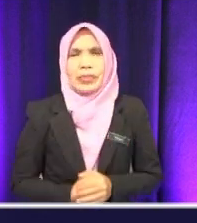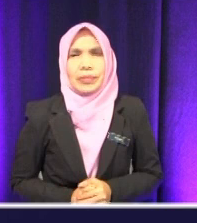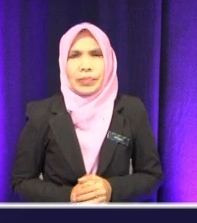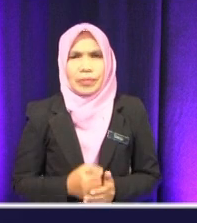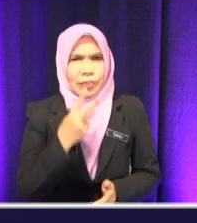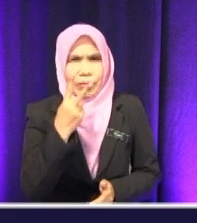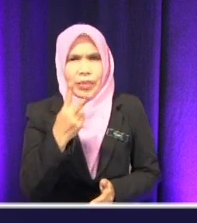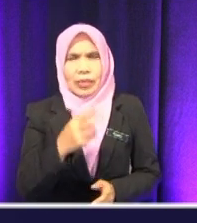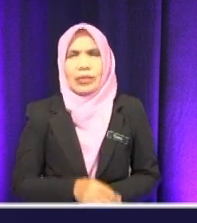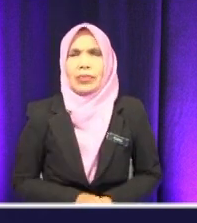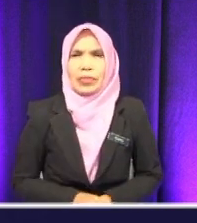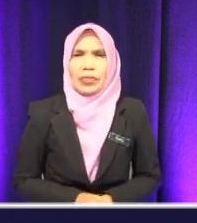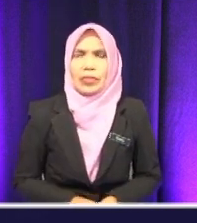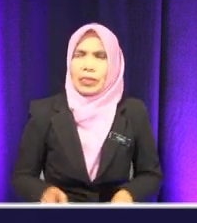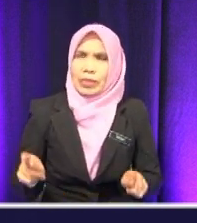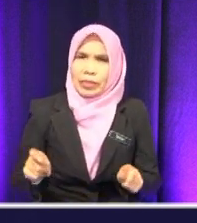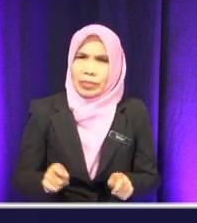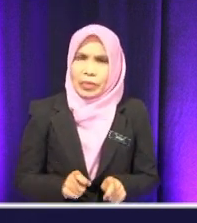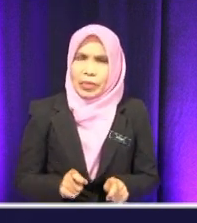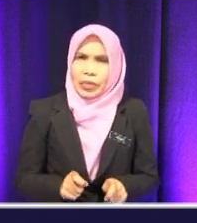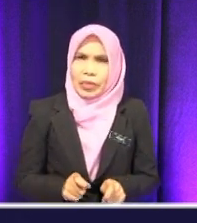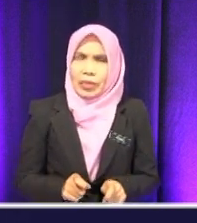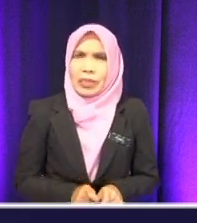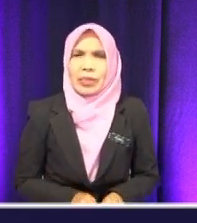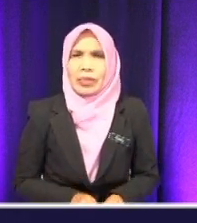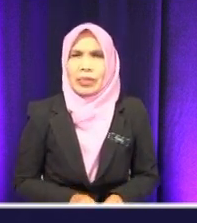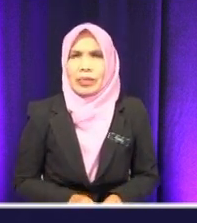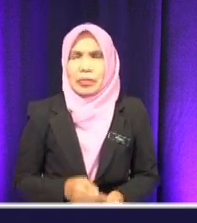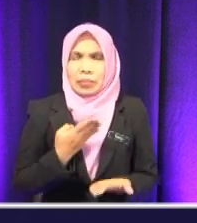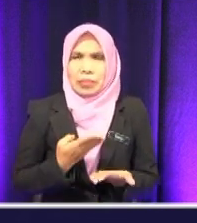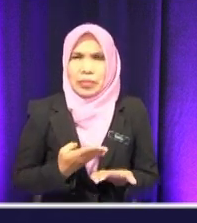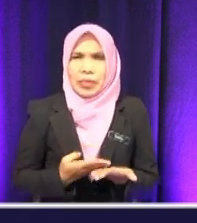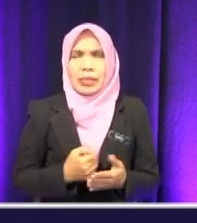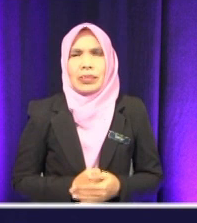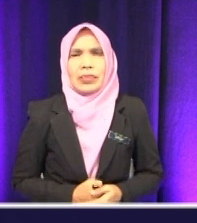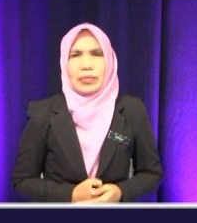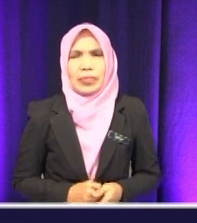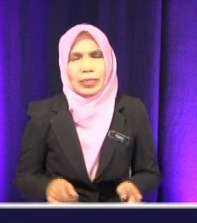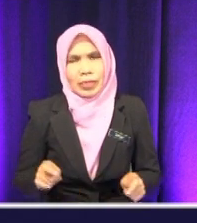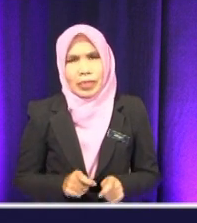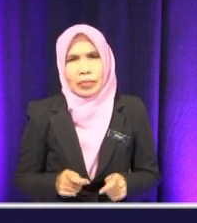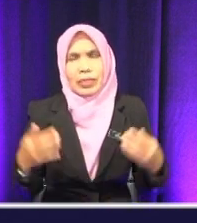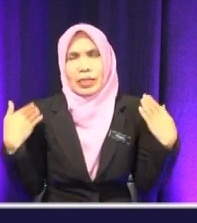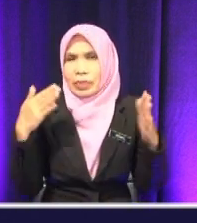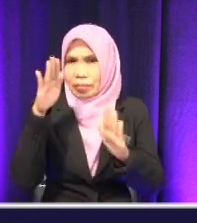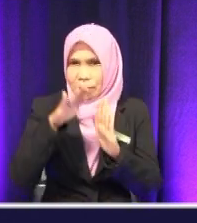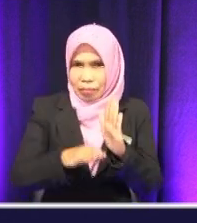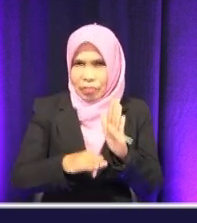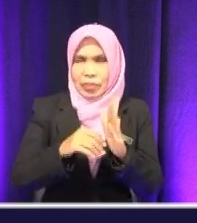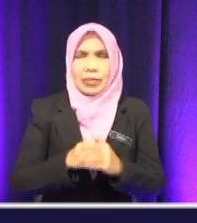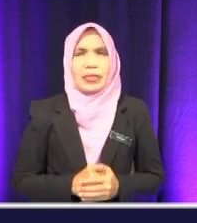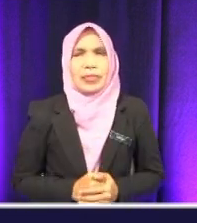tetapi ada kekurangan apa kekurangannya bagus ada yang calon-calon udah nampak eh yaitu